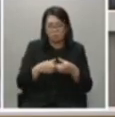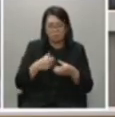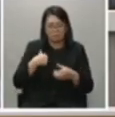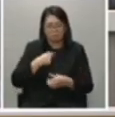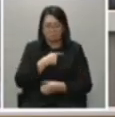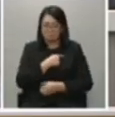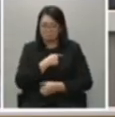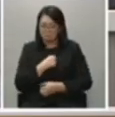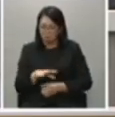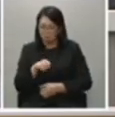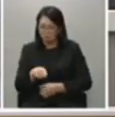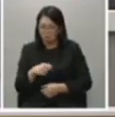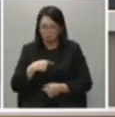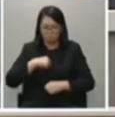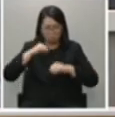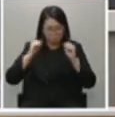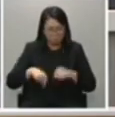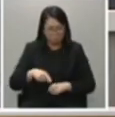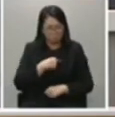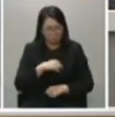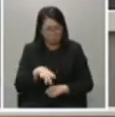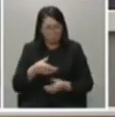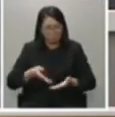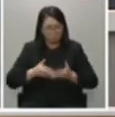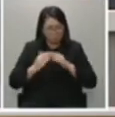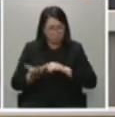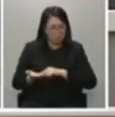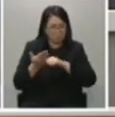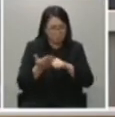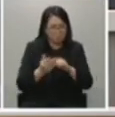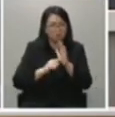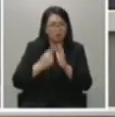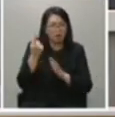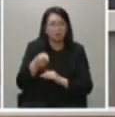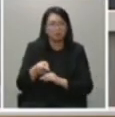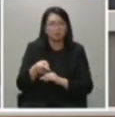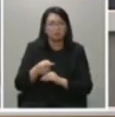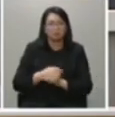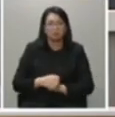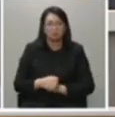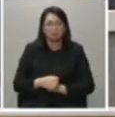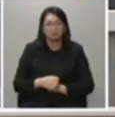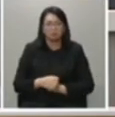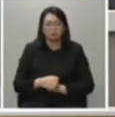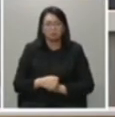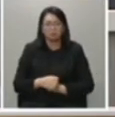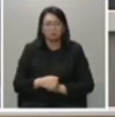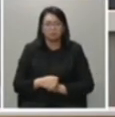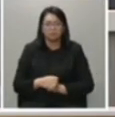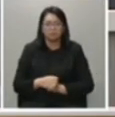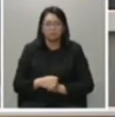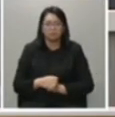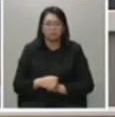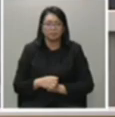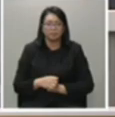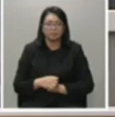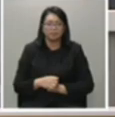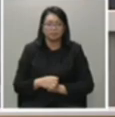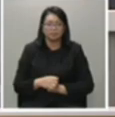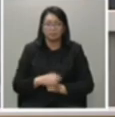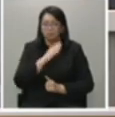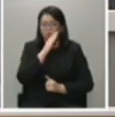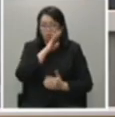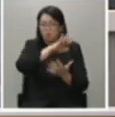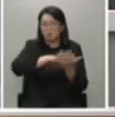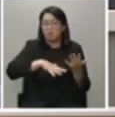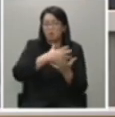อบสิ่งที่ตนตั้งเรื่องชงมาเองแต่แรกท่านประธานที่เคารพค่ะเมื่อได้ติดตามนโยบ